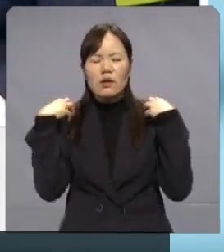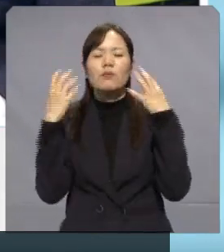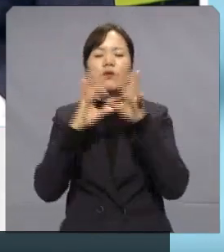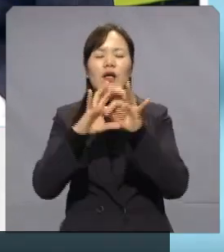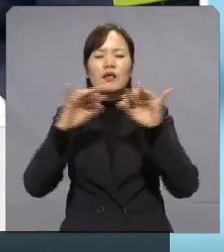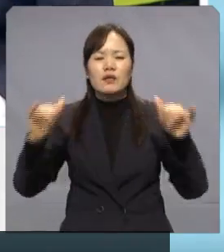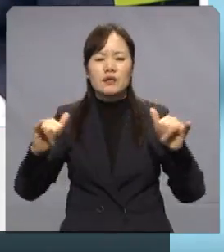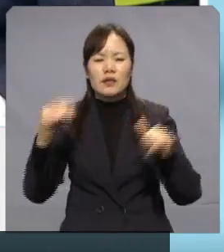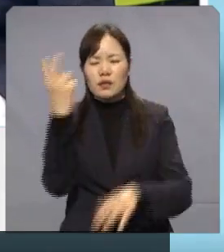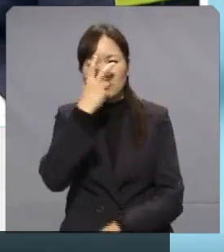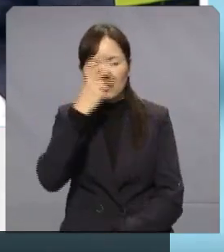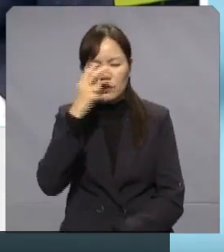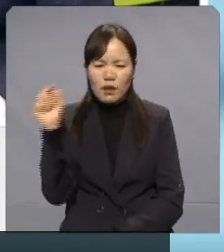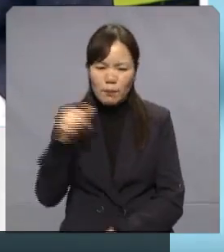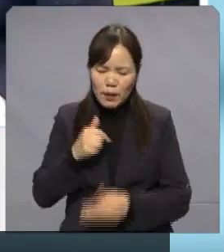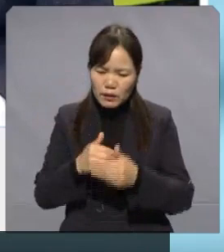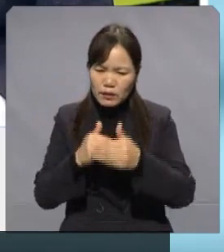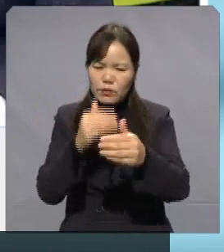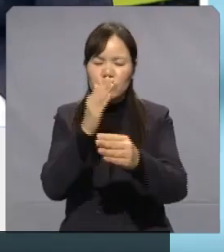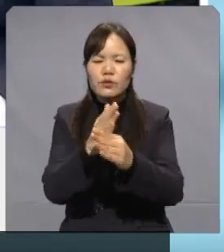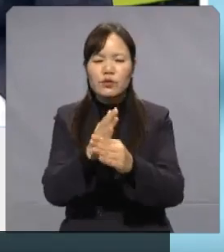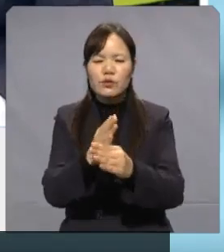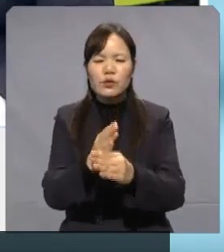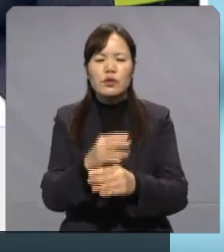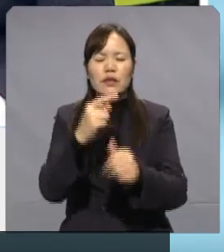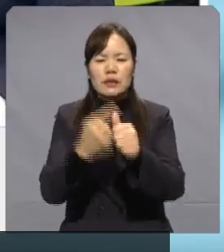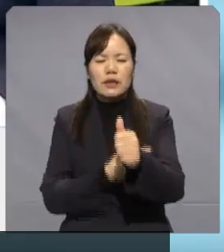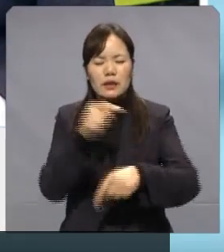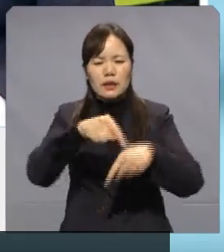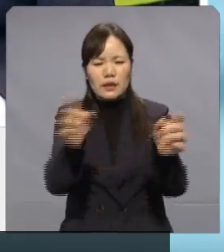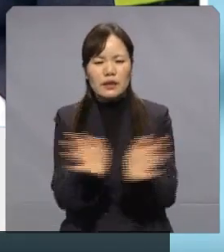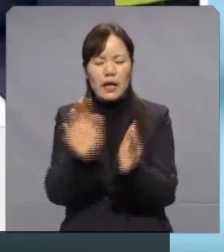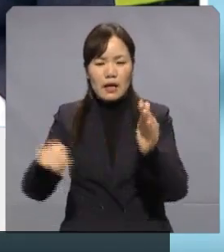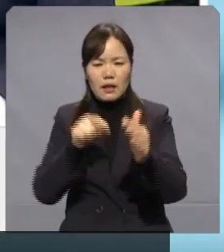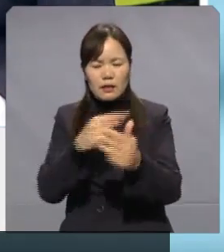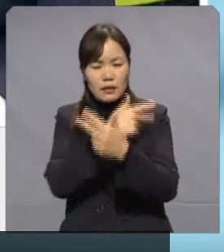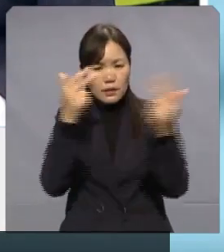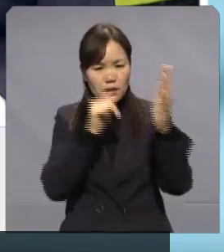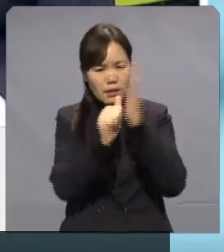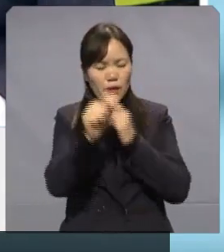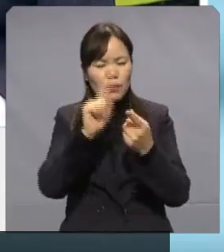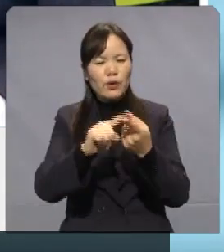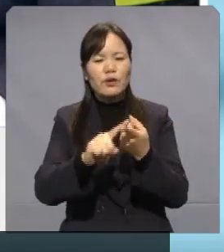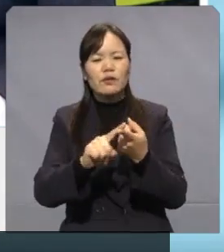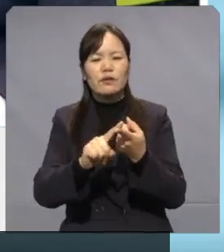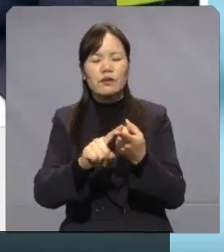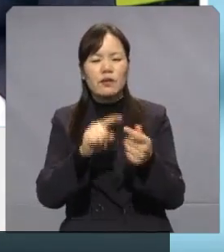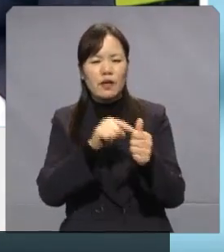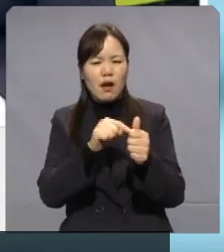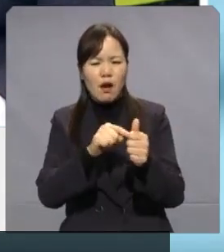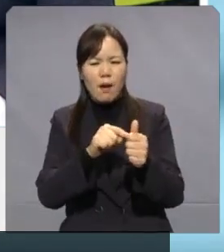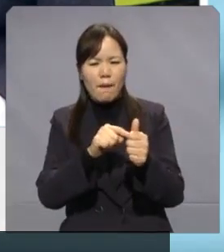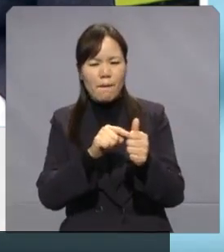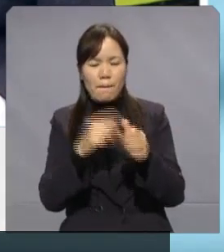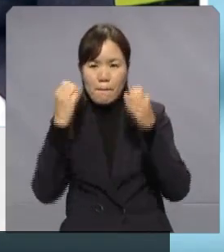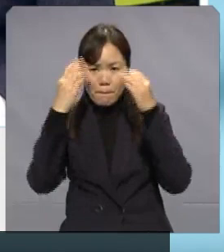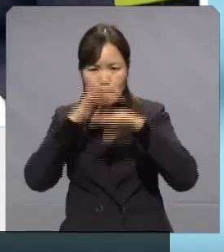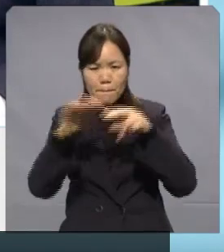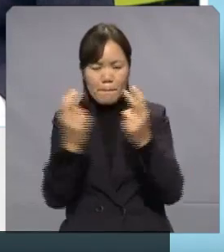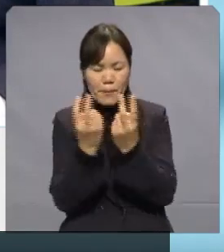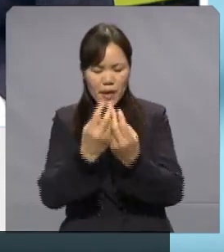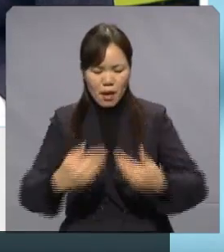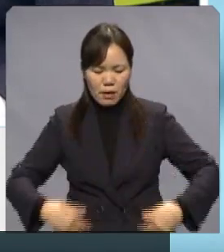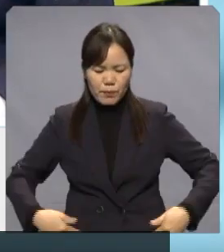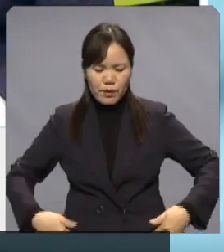속도를 내고 있죠. 자, 이러다 보니까 당 내에서는 이재명 대표에 대한 소위 그 B플랜, 새로운 대안이 있어야 되는